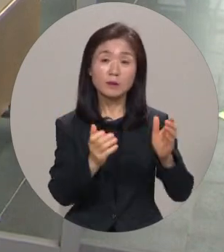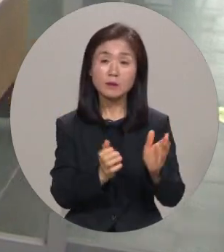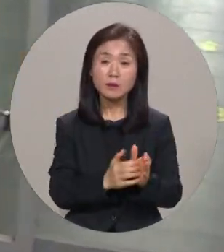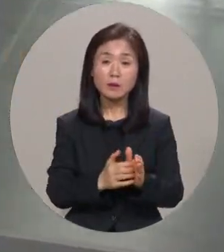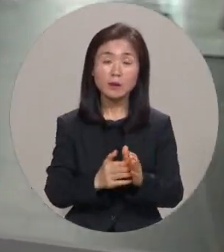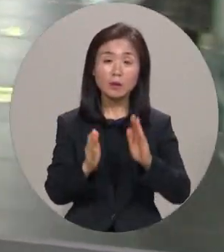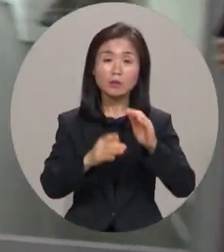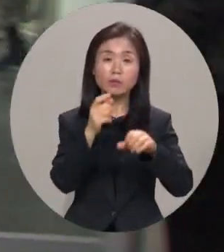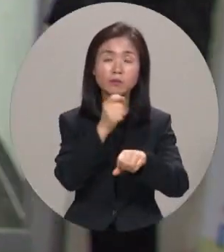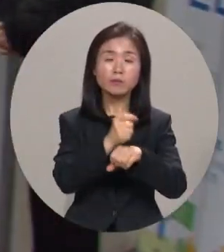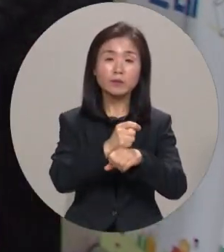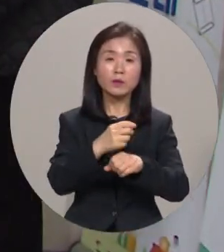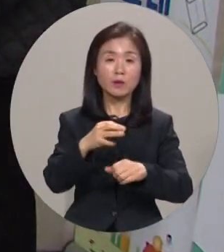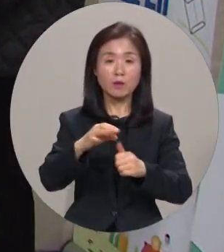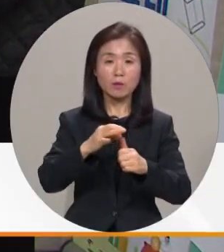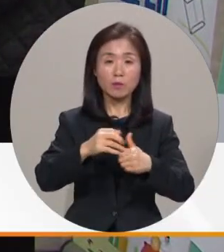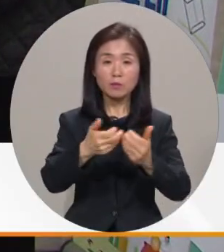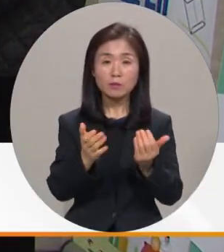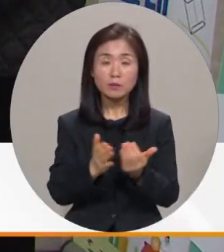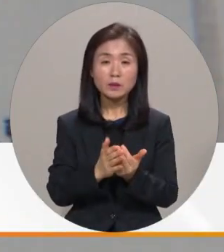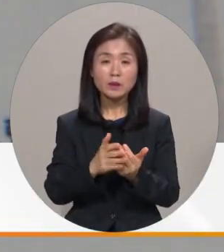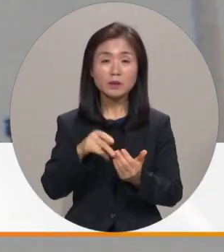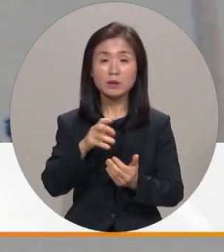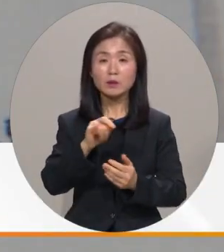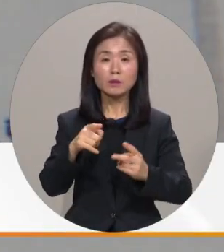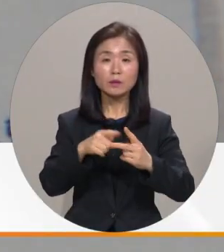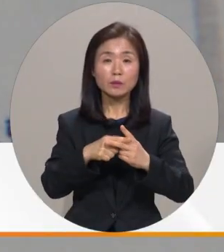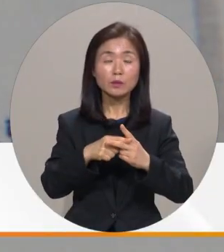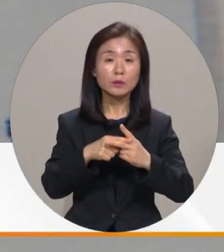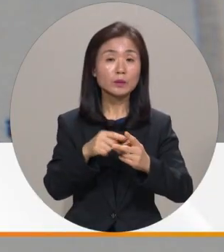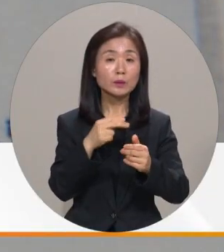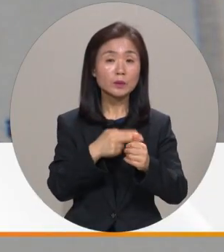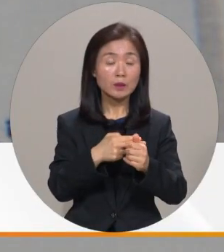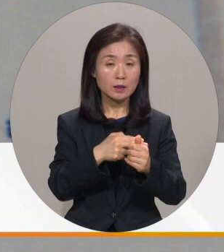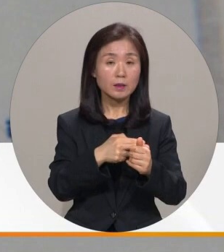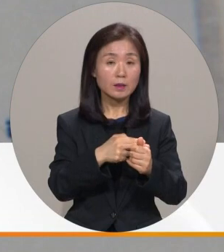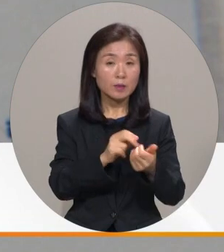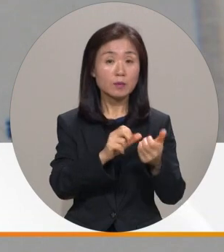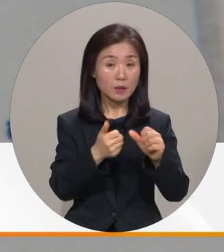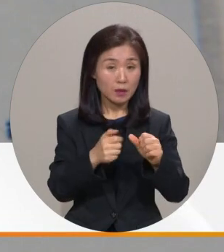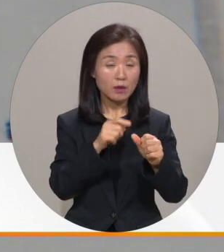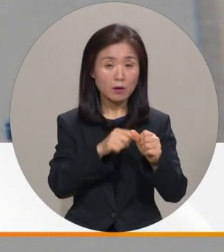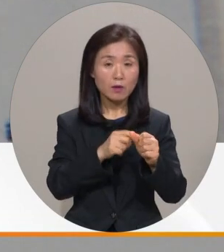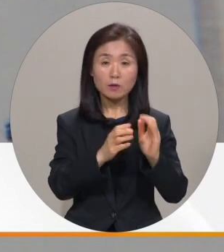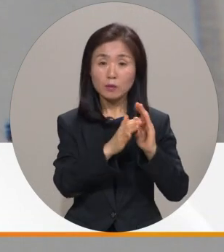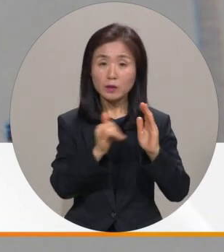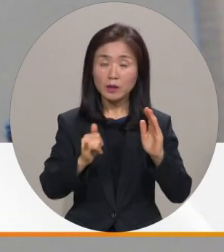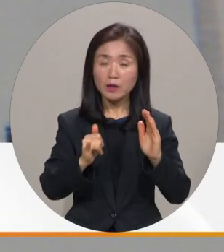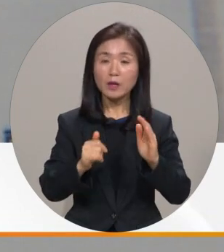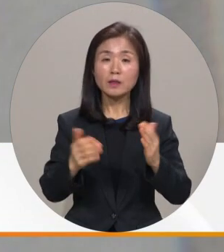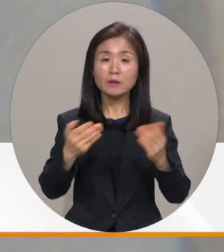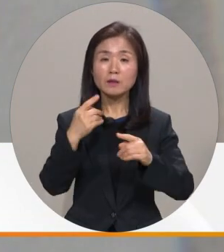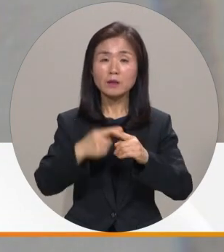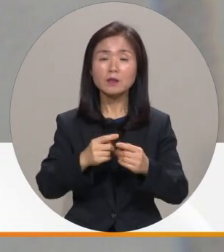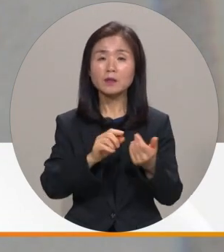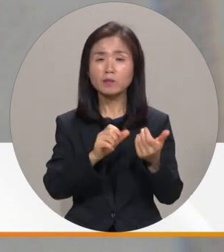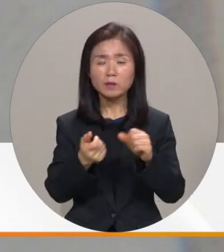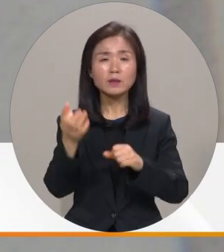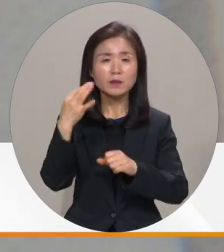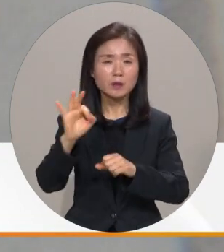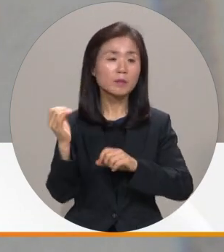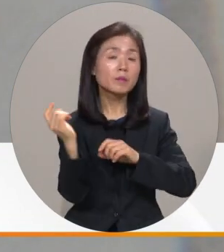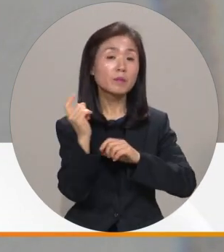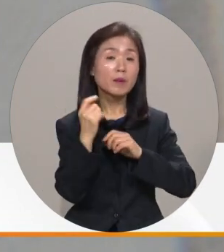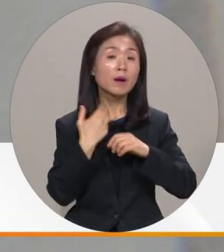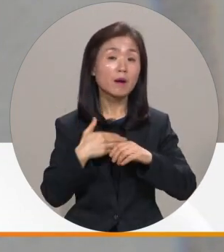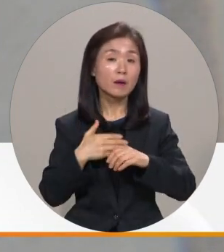공무원 연금공단이 서희초 사망교사 유족에게 순직 유족급여 청구가 승인됐다고 어제 알렸습니다. 고인의